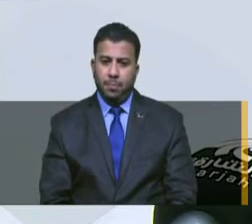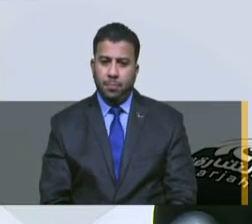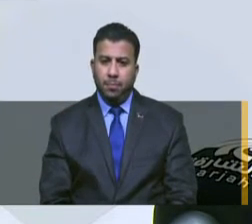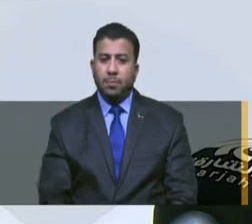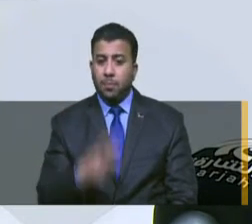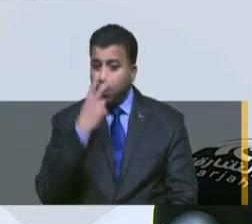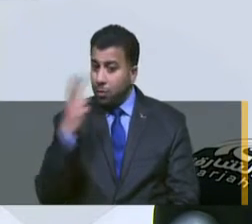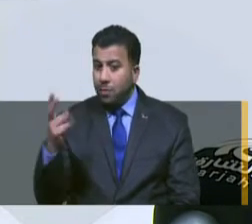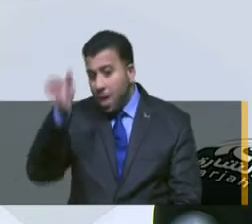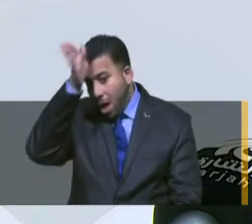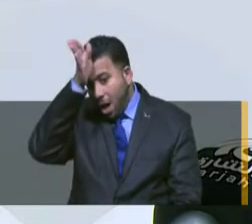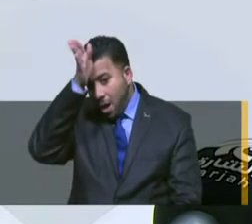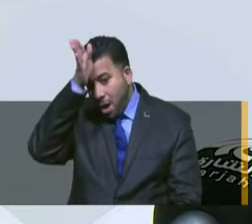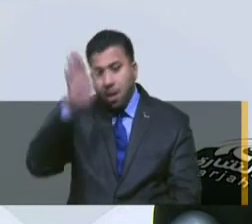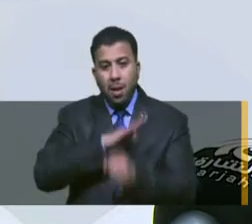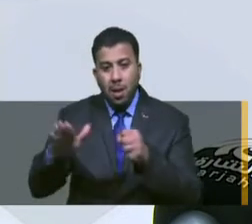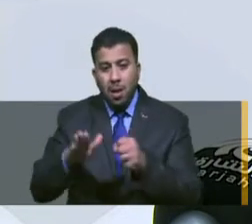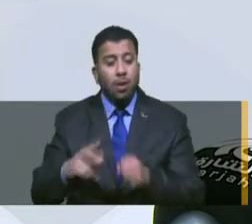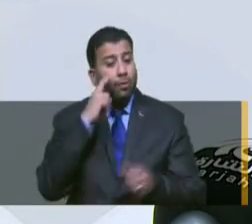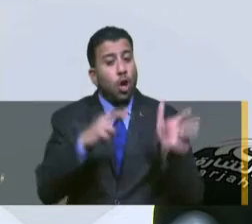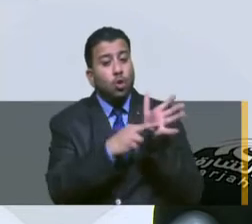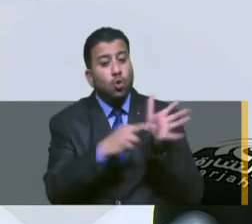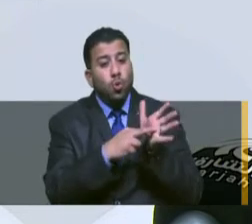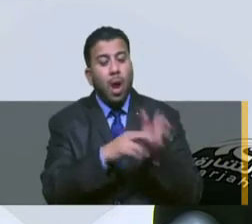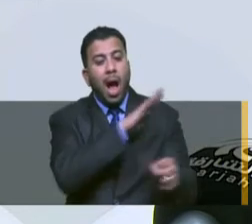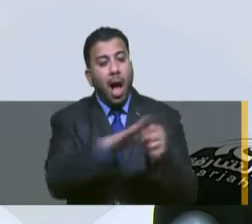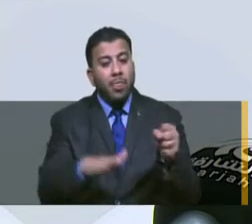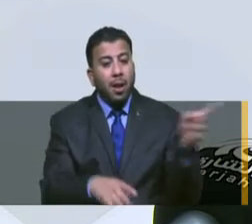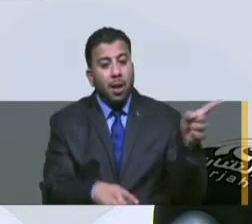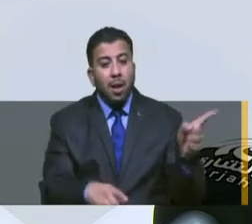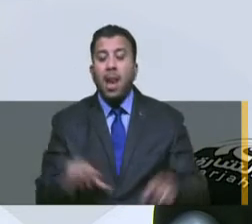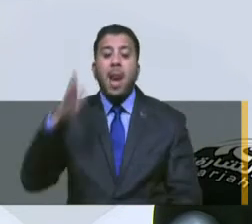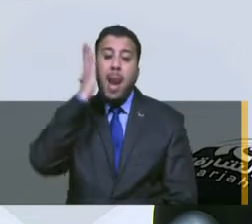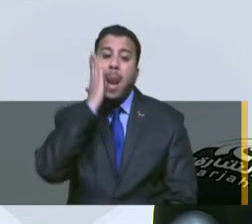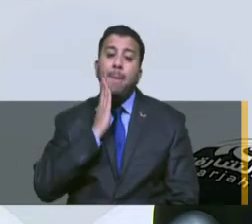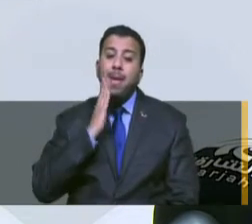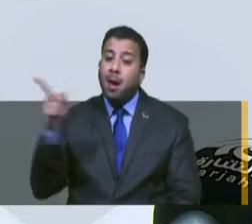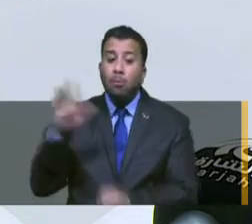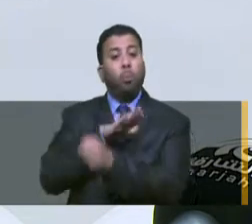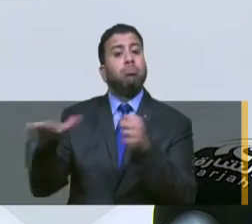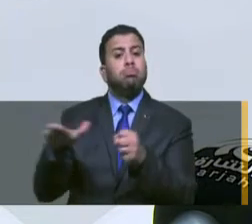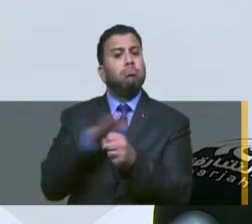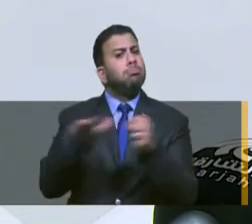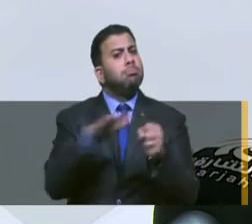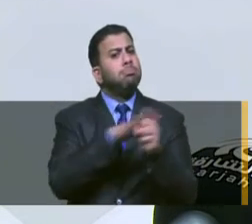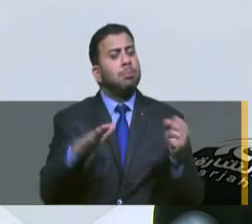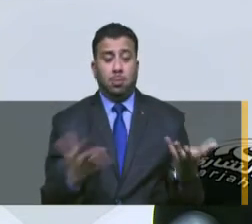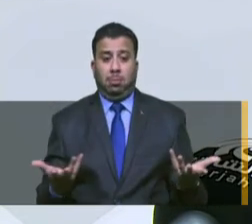انظر الى العراق نقتل بعض، انظر الى سوريا نقتل بعض، انظر الى ليبيا نقتل بعض. الله